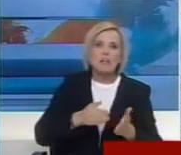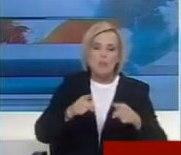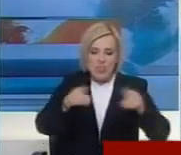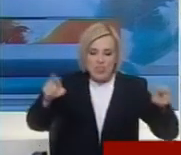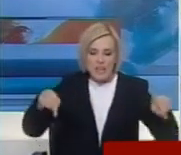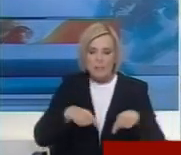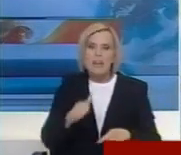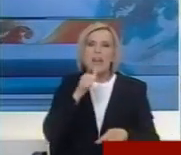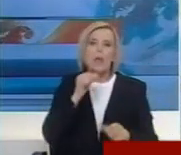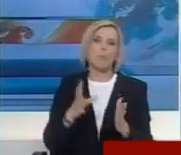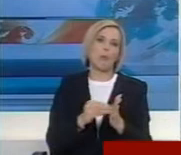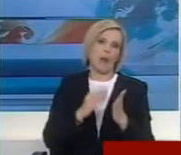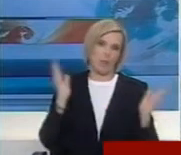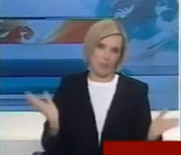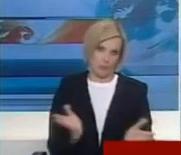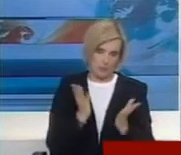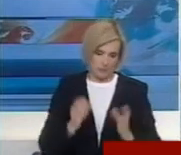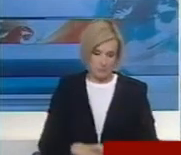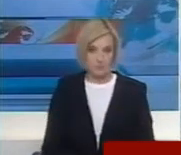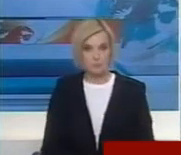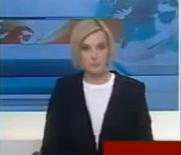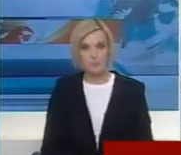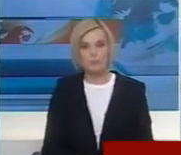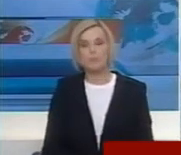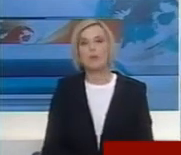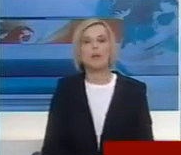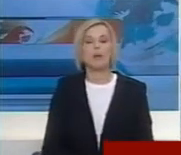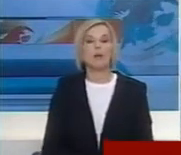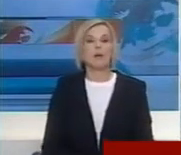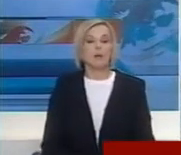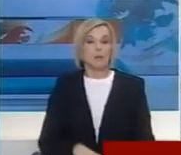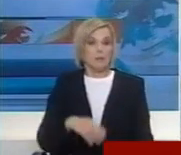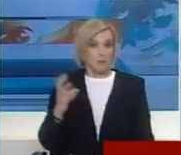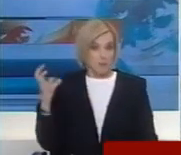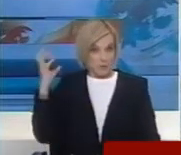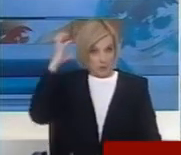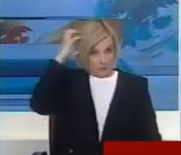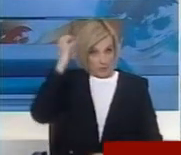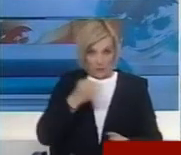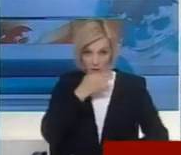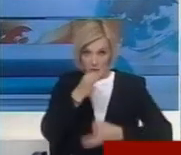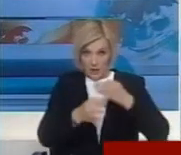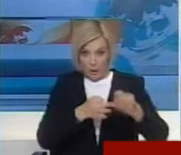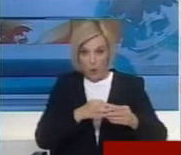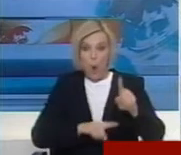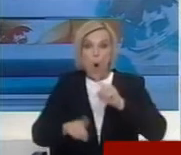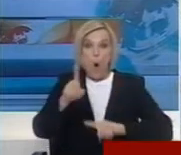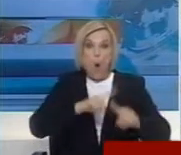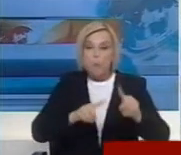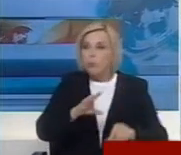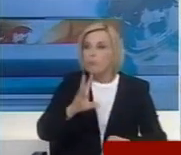Να θυμίσω εδώ πως οποιοδήποτε φάρμακο μπορεί να γίνει εξαιρετικά επικίνδυνο για την υγεία. Έτσι και η